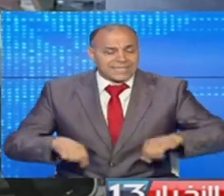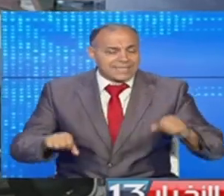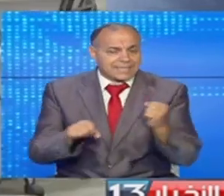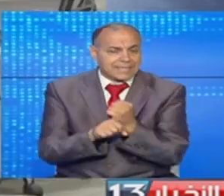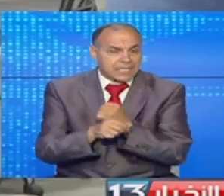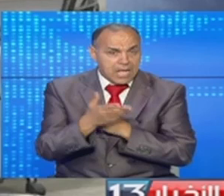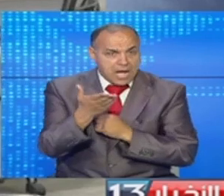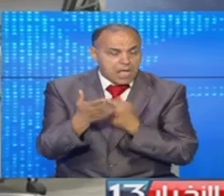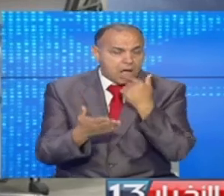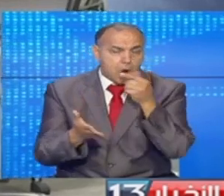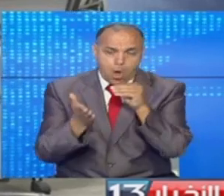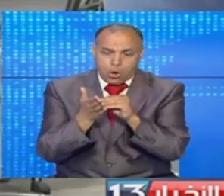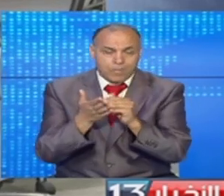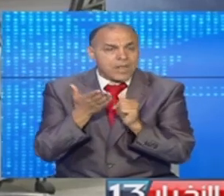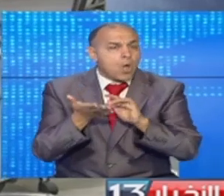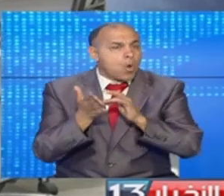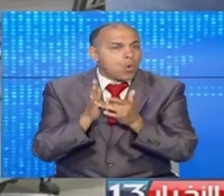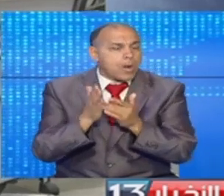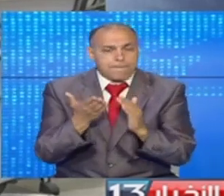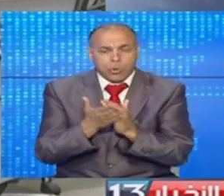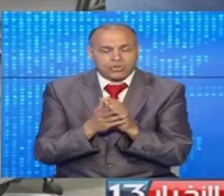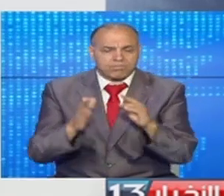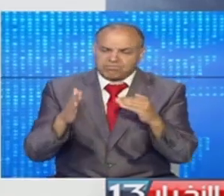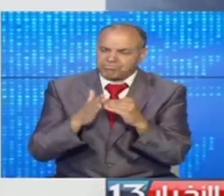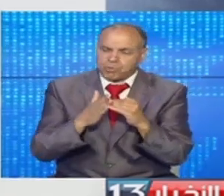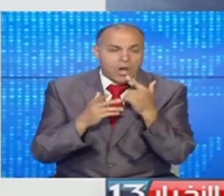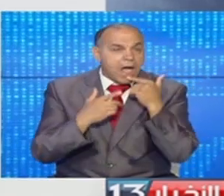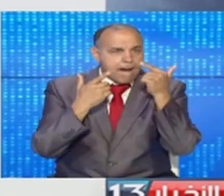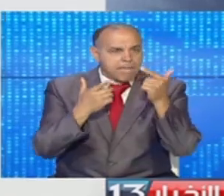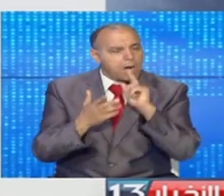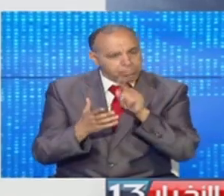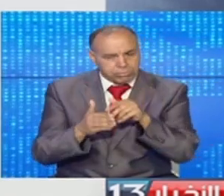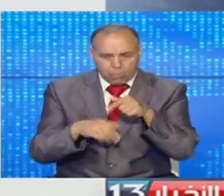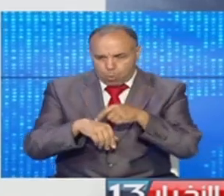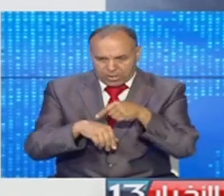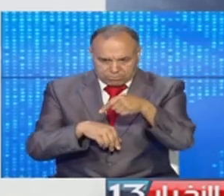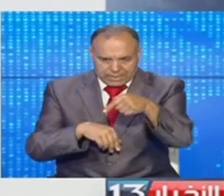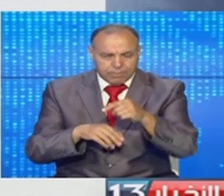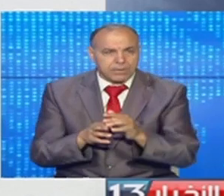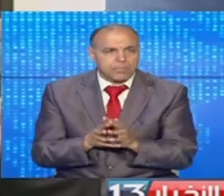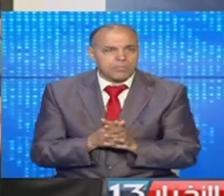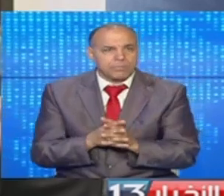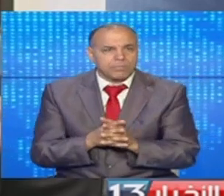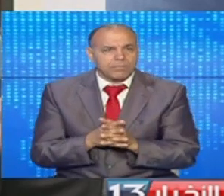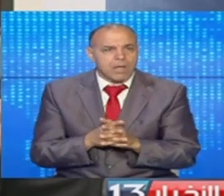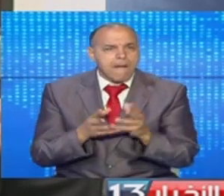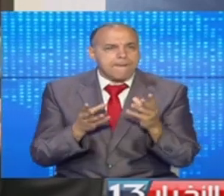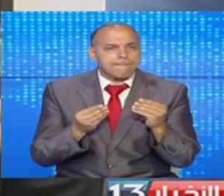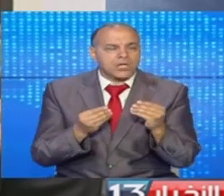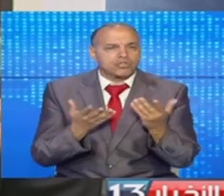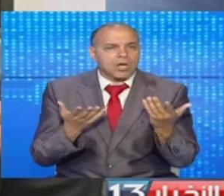المهني والتشغيل قال أيضا إن كل المشاريع المعطلة سيقع تنفيذها في المدة القادمة. العديد من